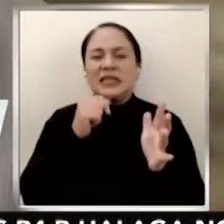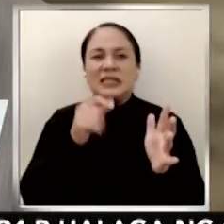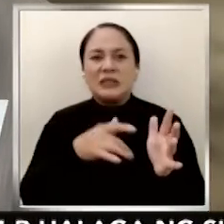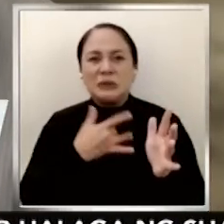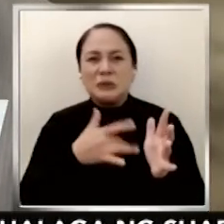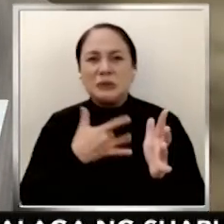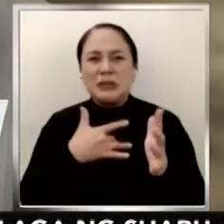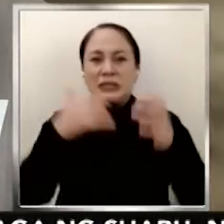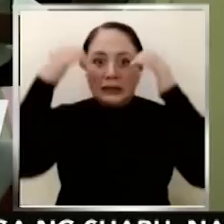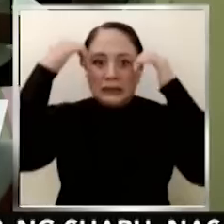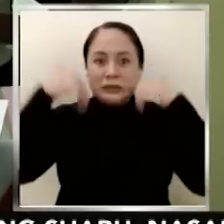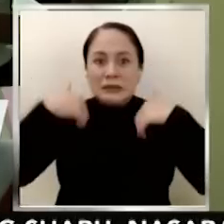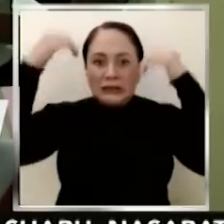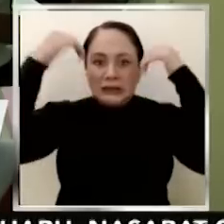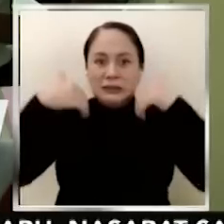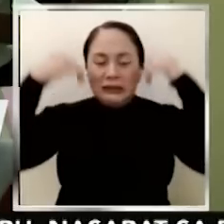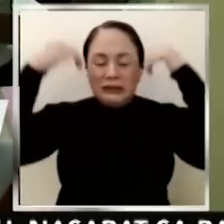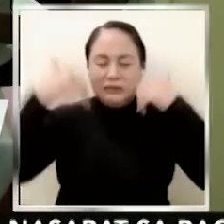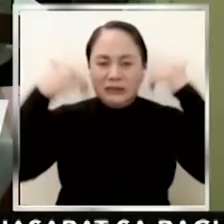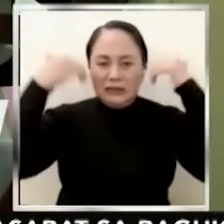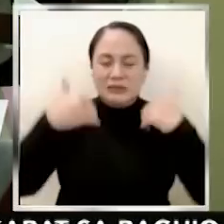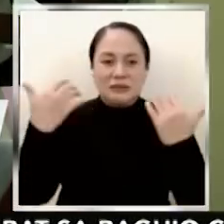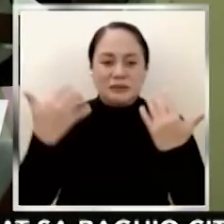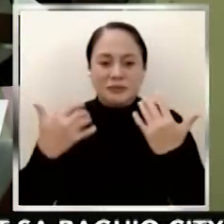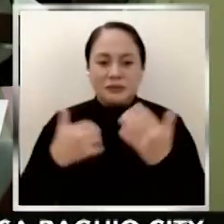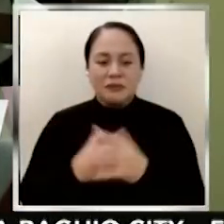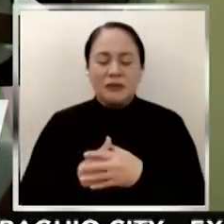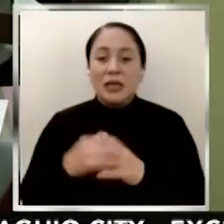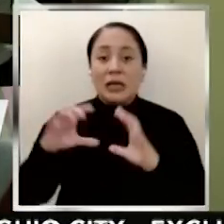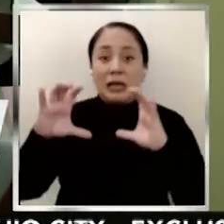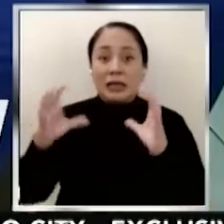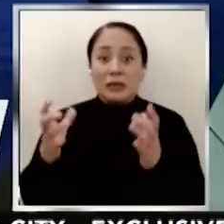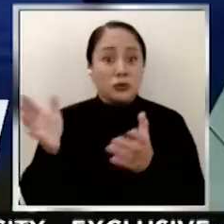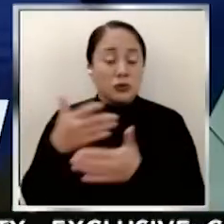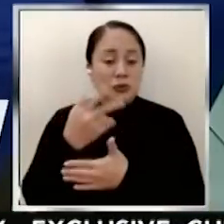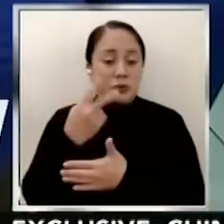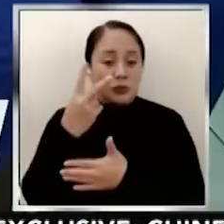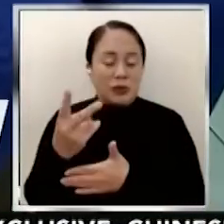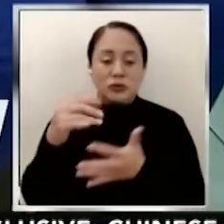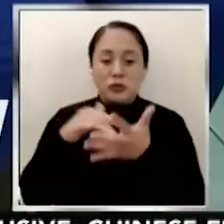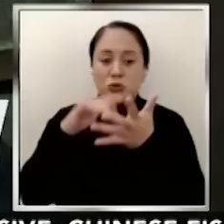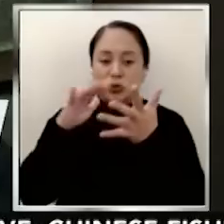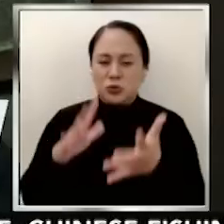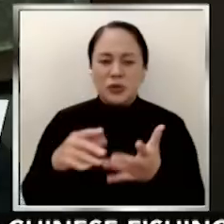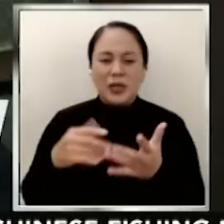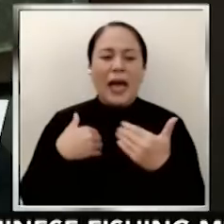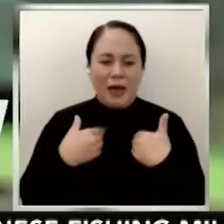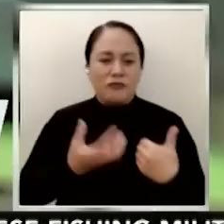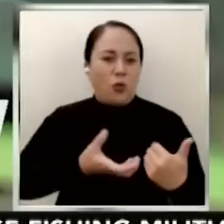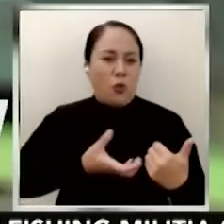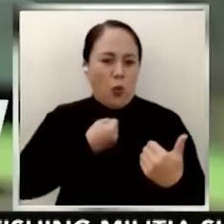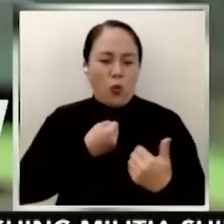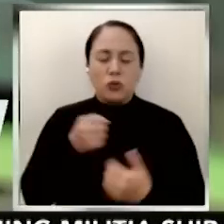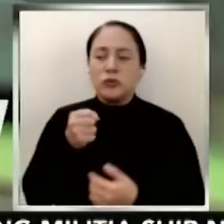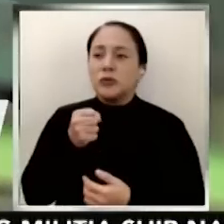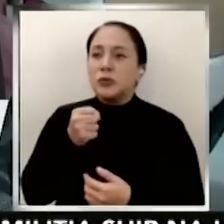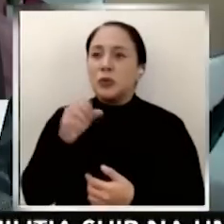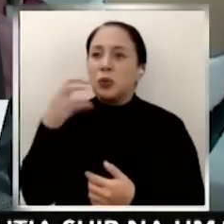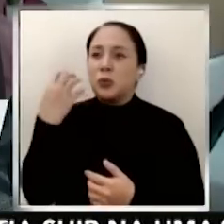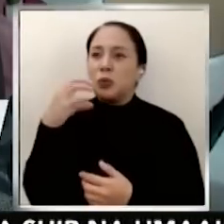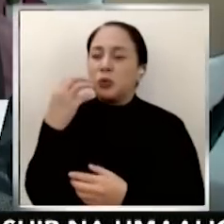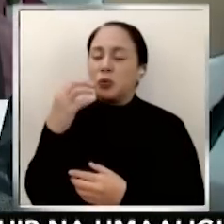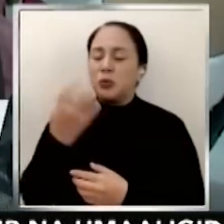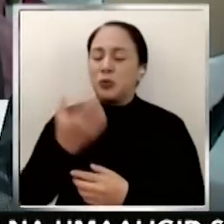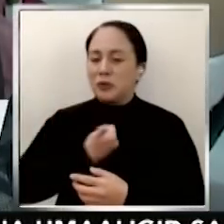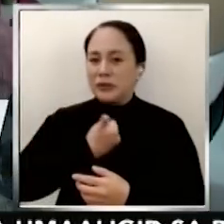yung pawis namin. Sa classroom naman na ito, ang ibang estudyante may dalang sariling portable electric fan. At bawat isa,